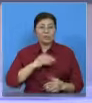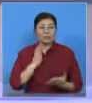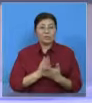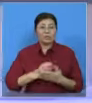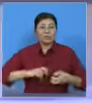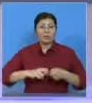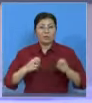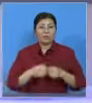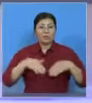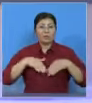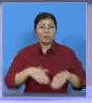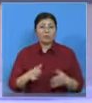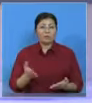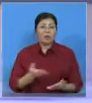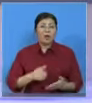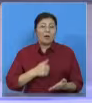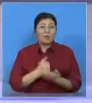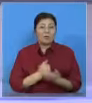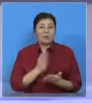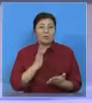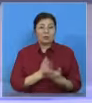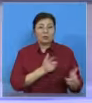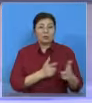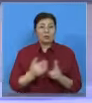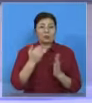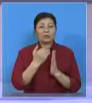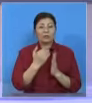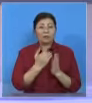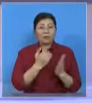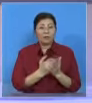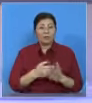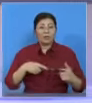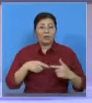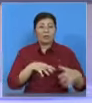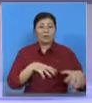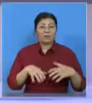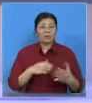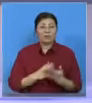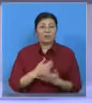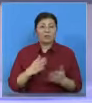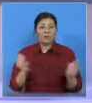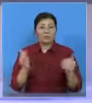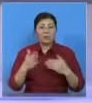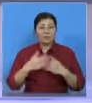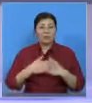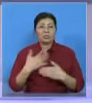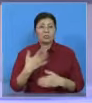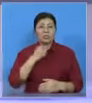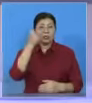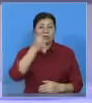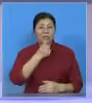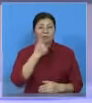их решения правительством был представлен проект «Концепция антикоррупционной политики на ближайшие 5 лет». Презентация